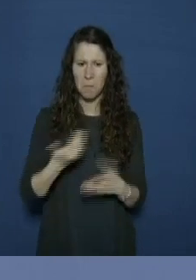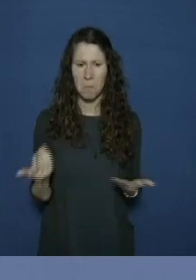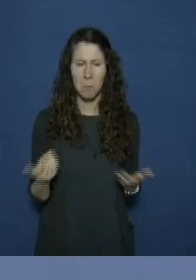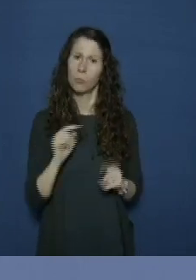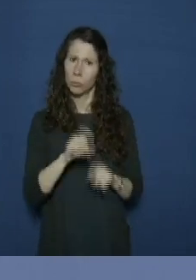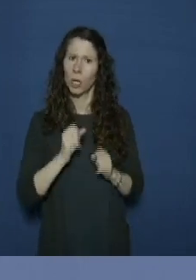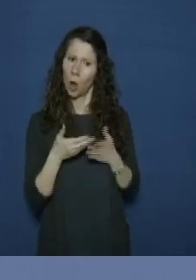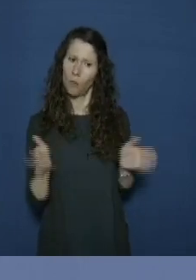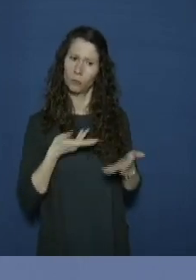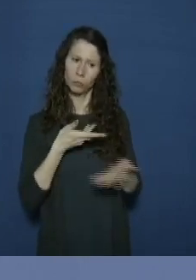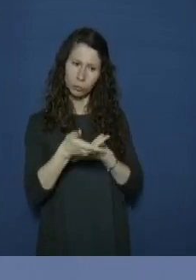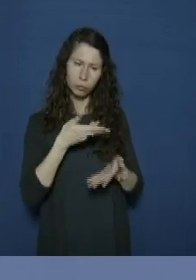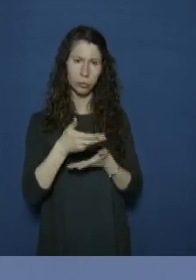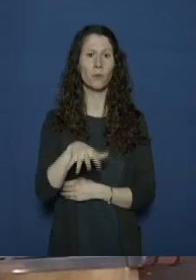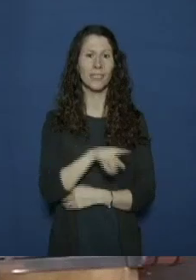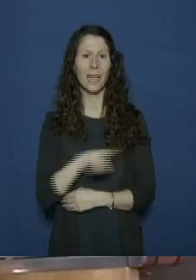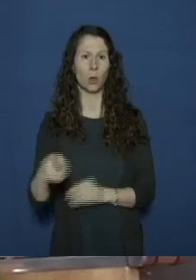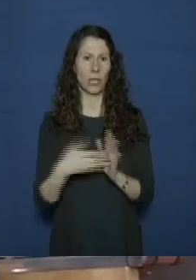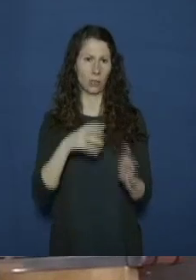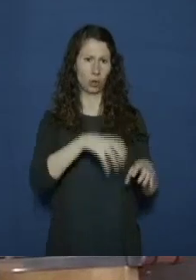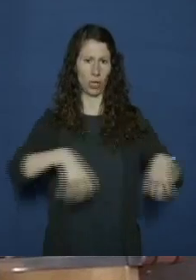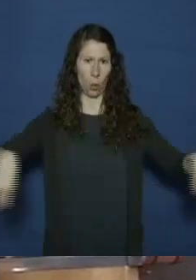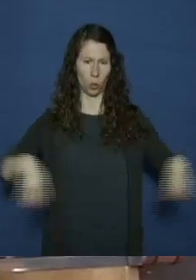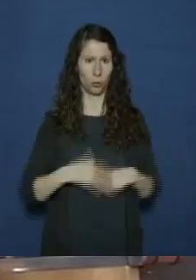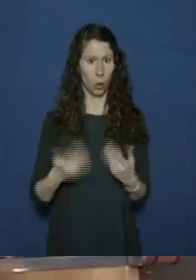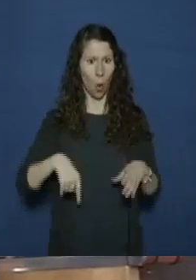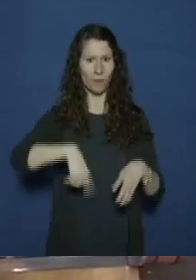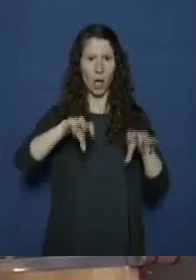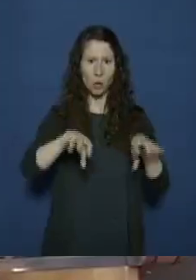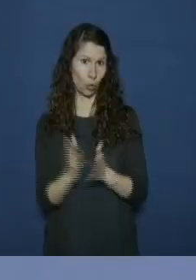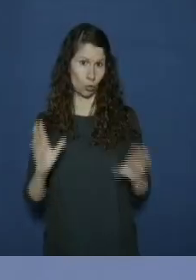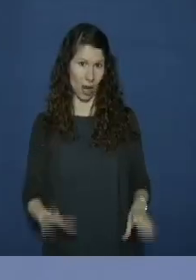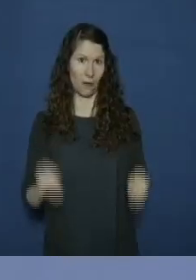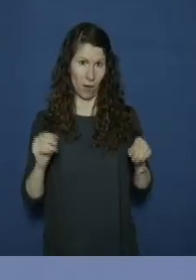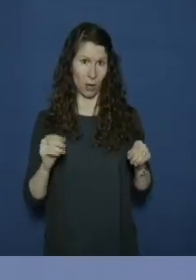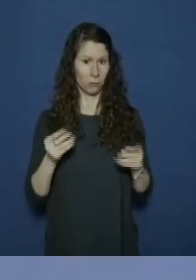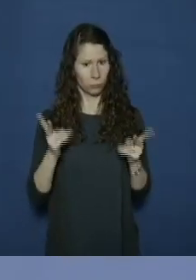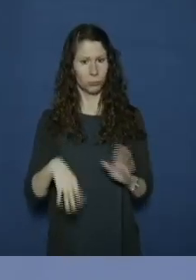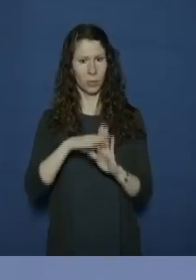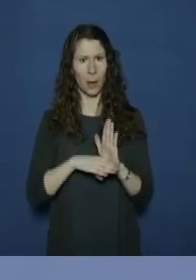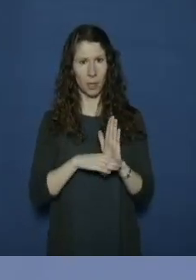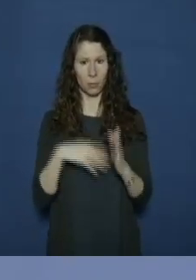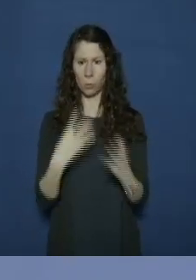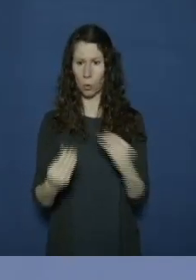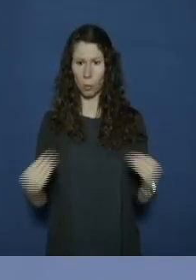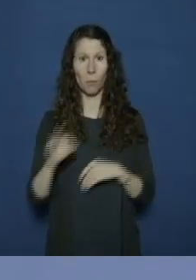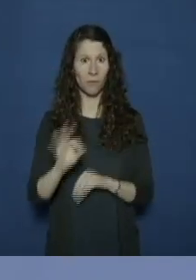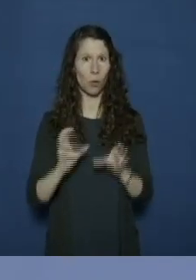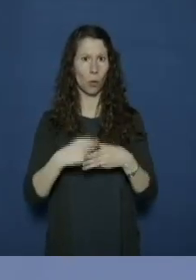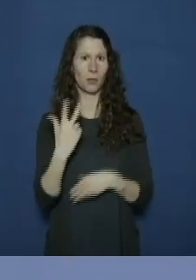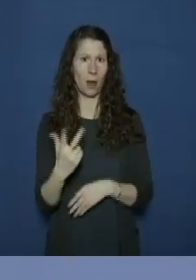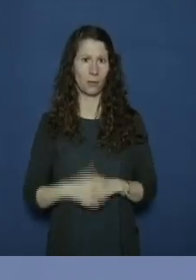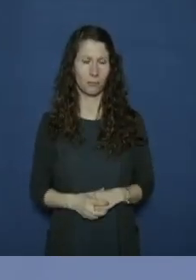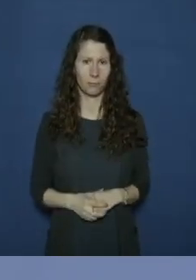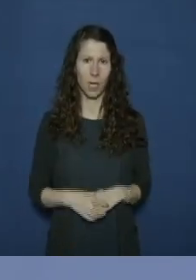Neue dieses Gespräch zu suchen. Er habe sich noch nicht selbst alles anschauen können, sagte der Minister. Er fände es aber schade, wenn der Eindruck